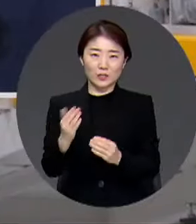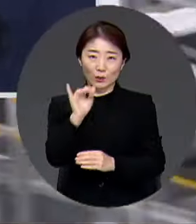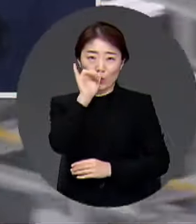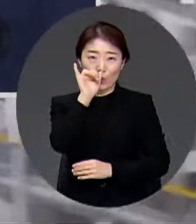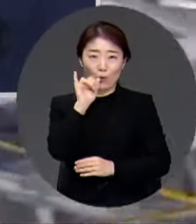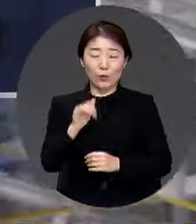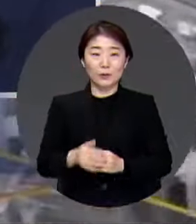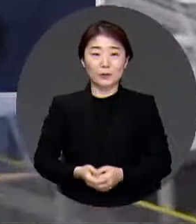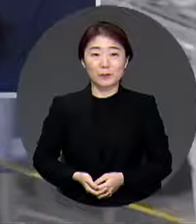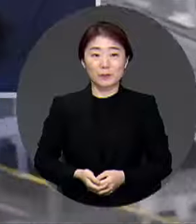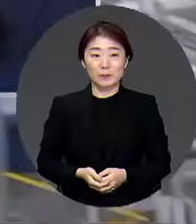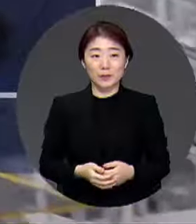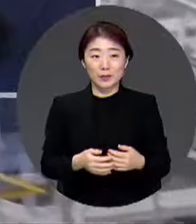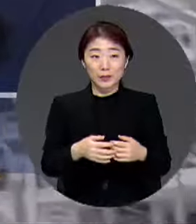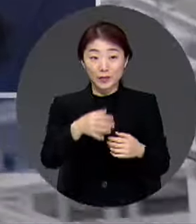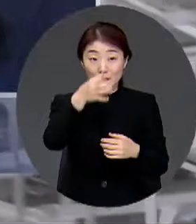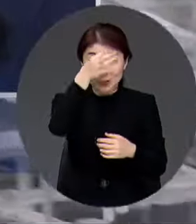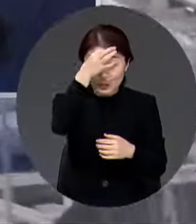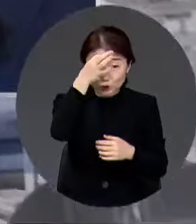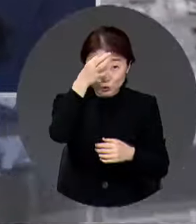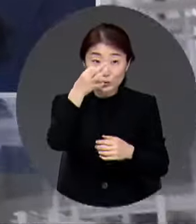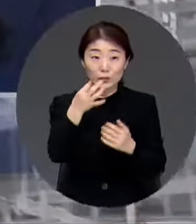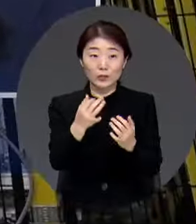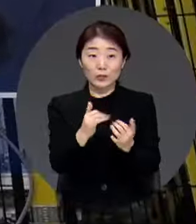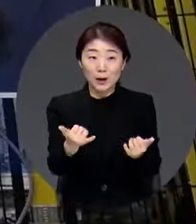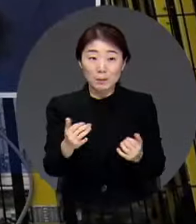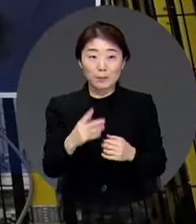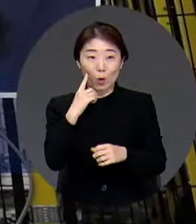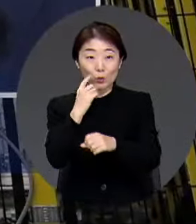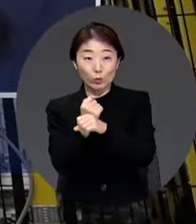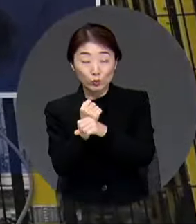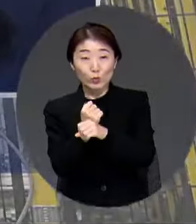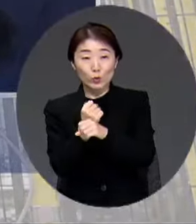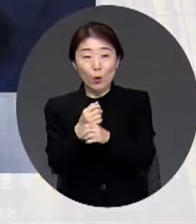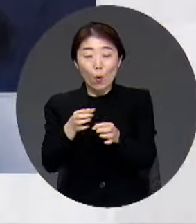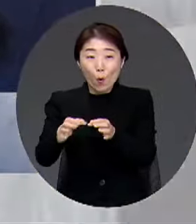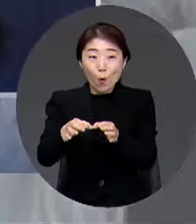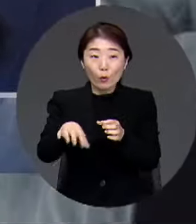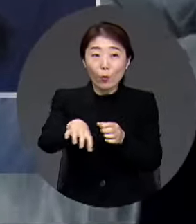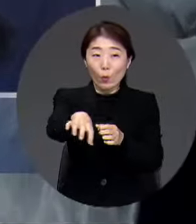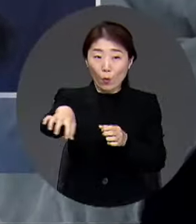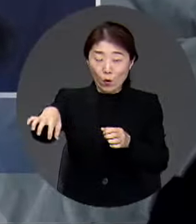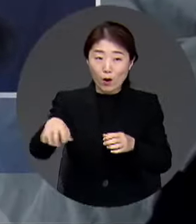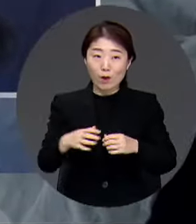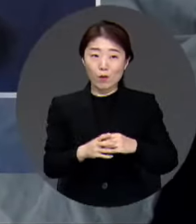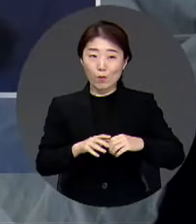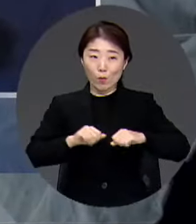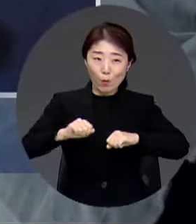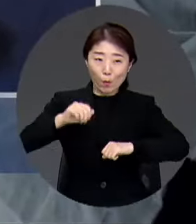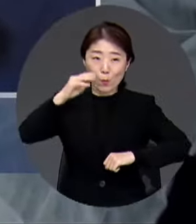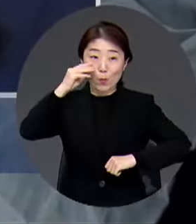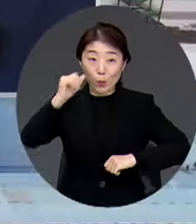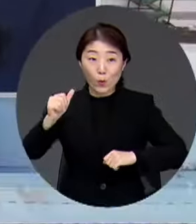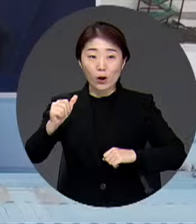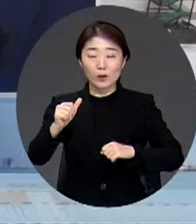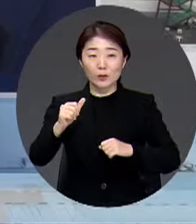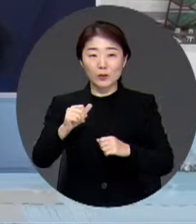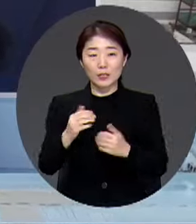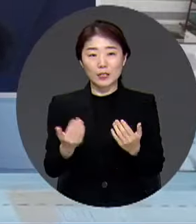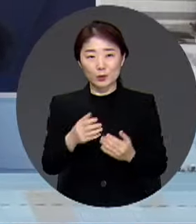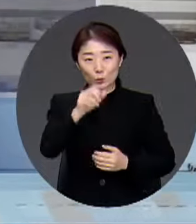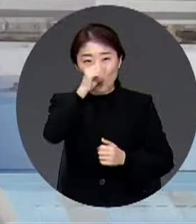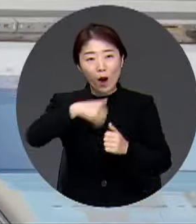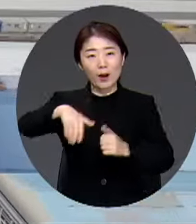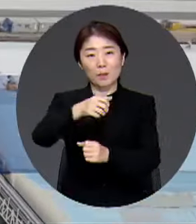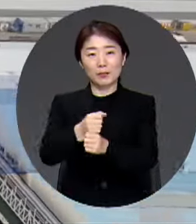기술 인력이라든가 연구 인력 그리고 창업기업들이 이렇게 활발하게 활동을 하고 근무하기 좋은 환경을 만들어야 되는